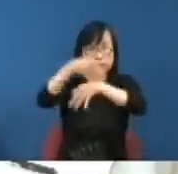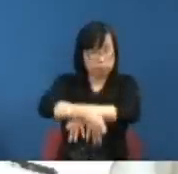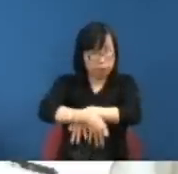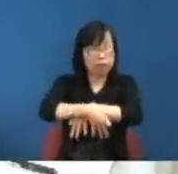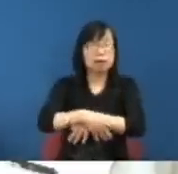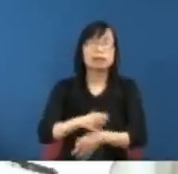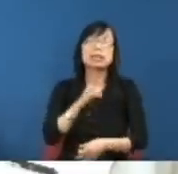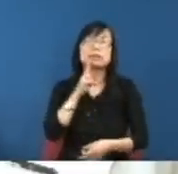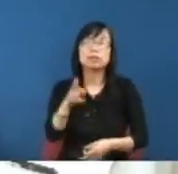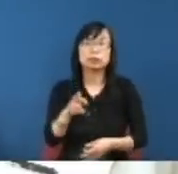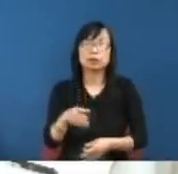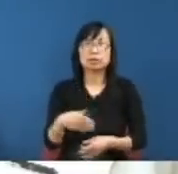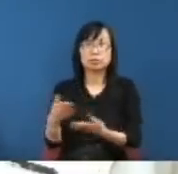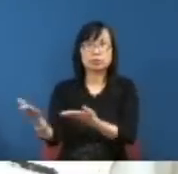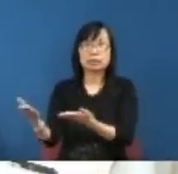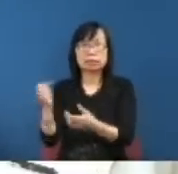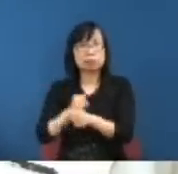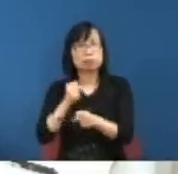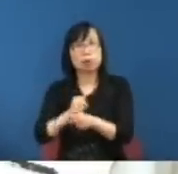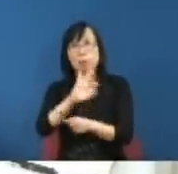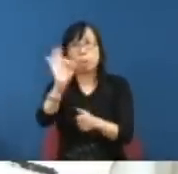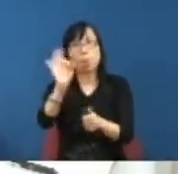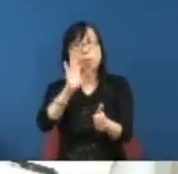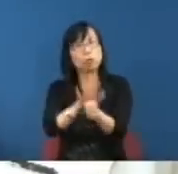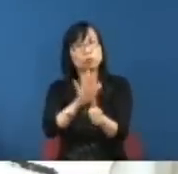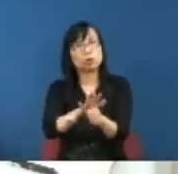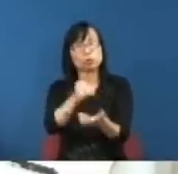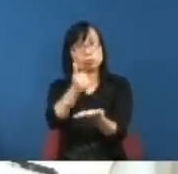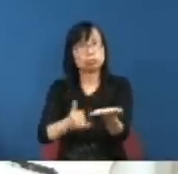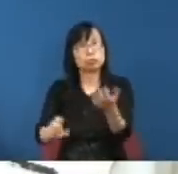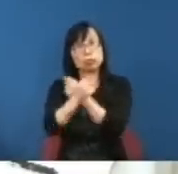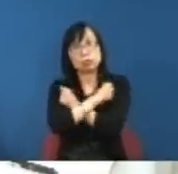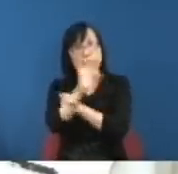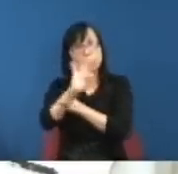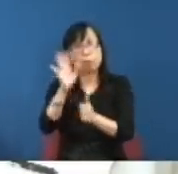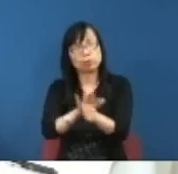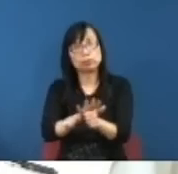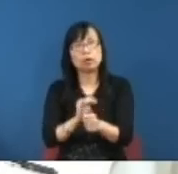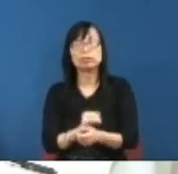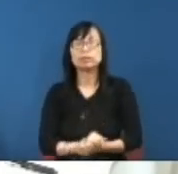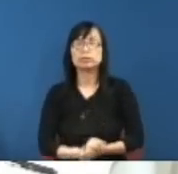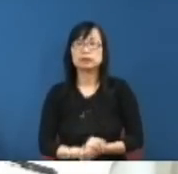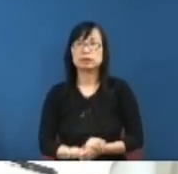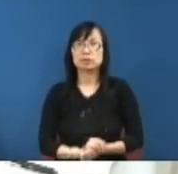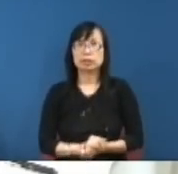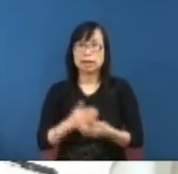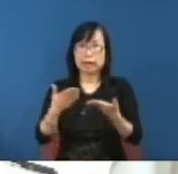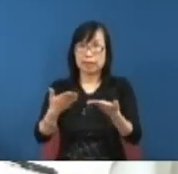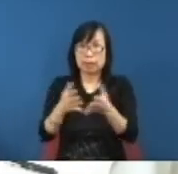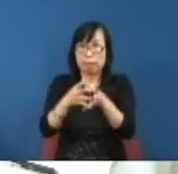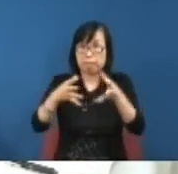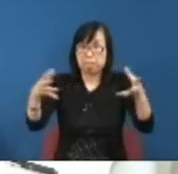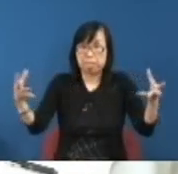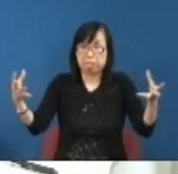係令到咧佢哋咧個職業更加冇保障，令個退休更加冇保障，公司冇保障。因為如果喺一個咁大